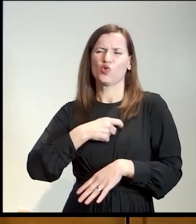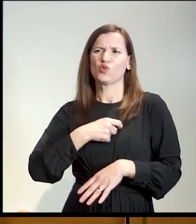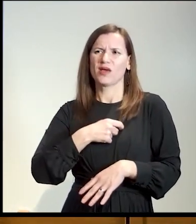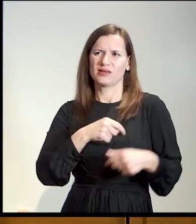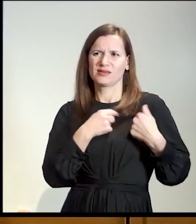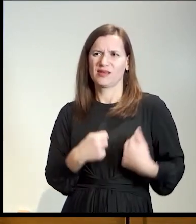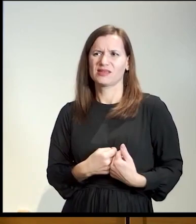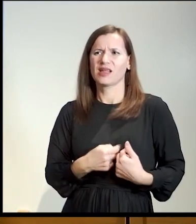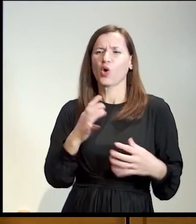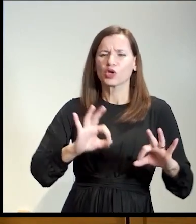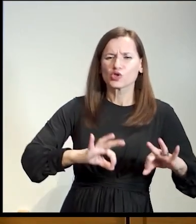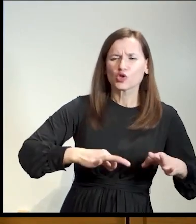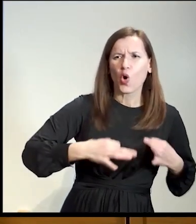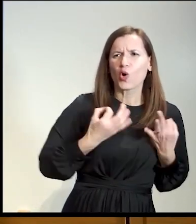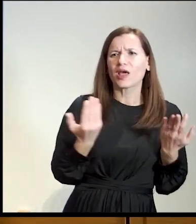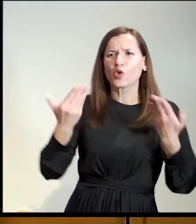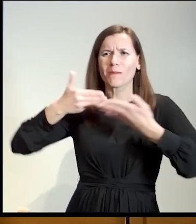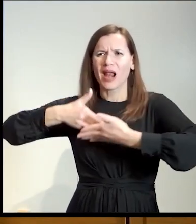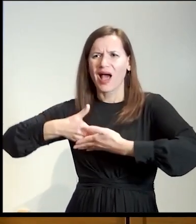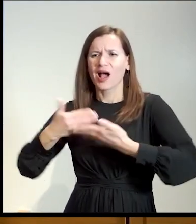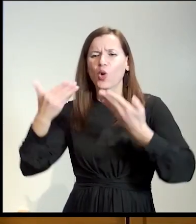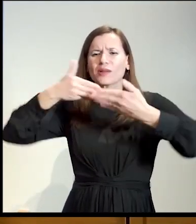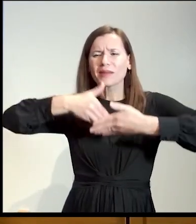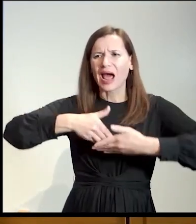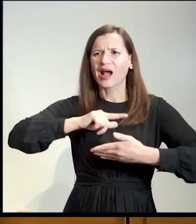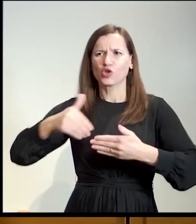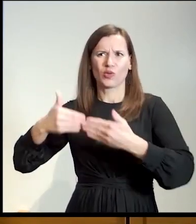mraka, od mraka do dne?